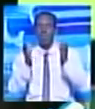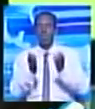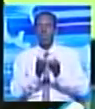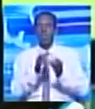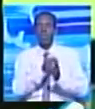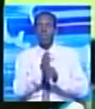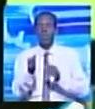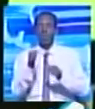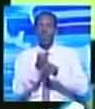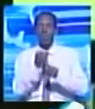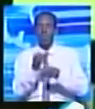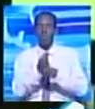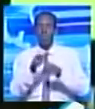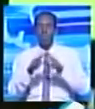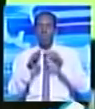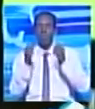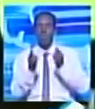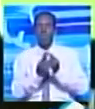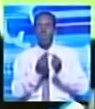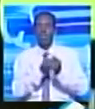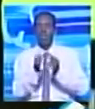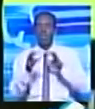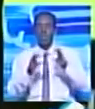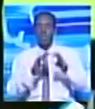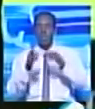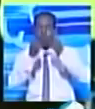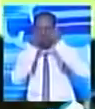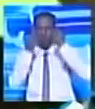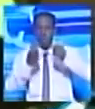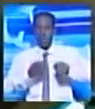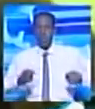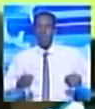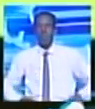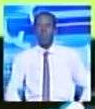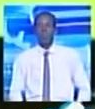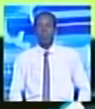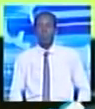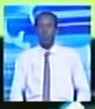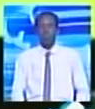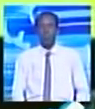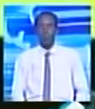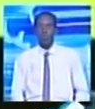de la promotion du travail avec l'Agence marocaine de la coopération internationale.